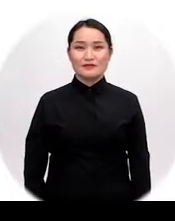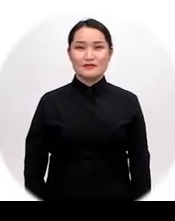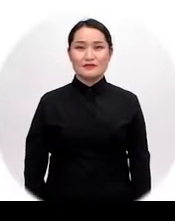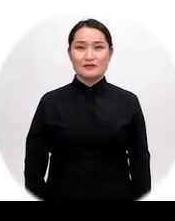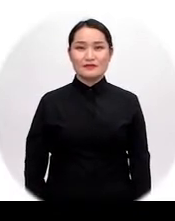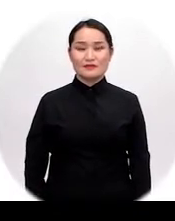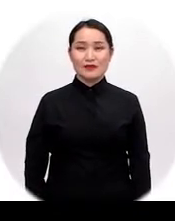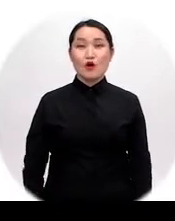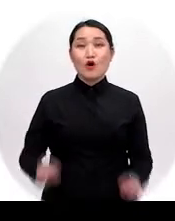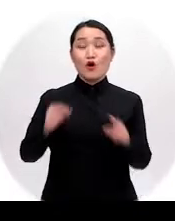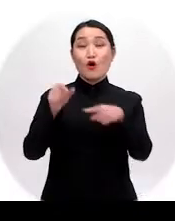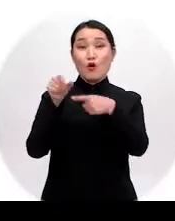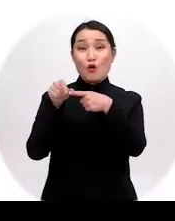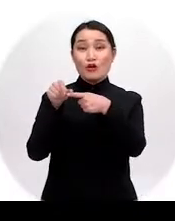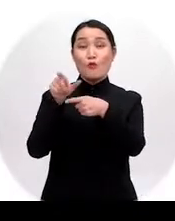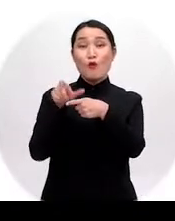Урт, богино,